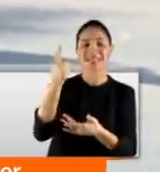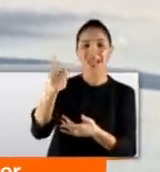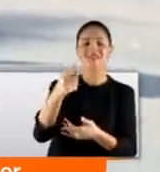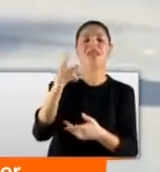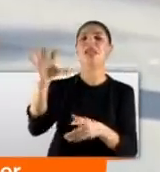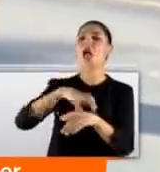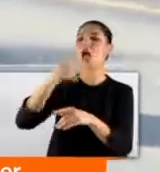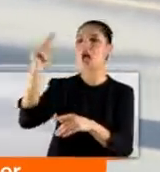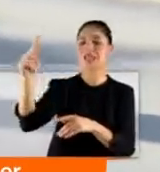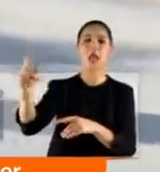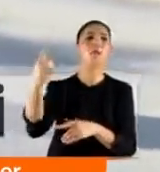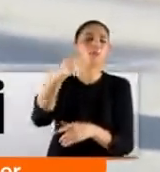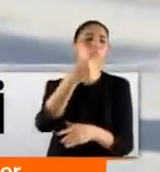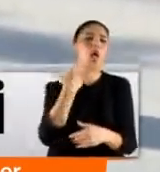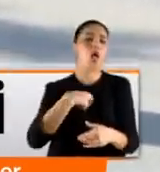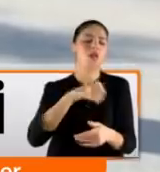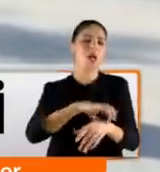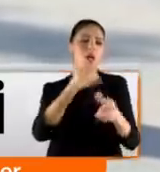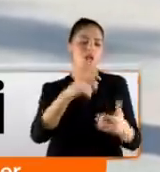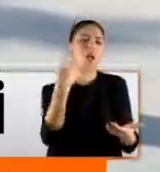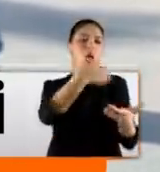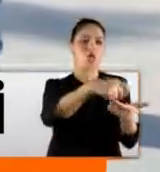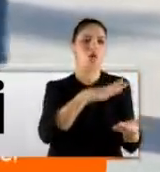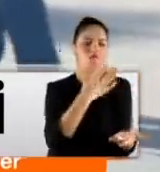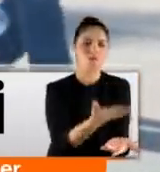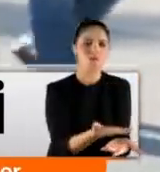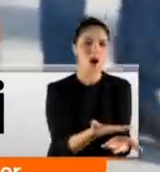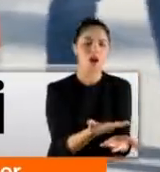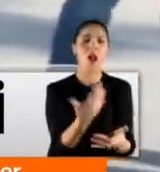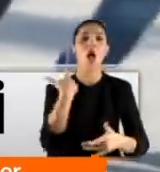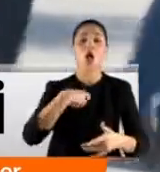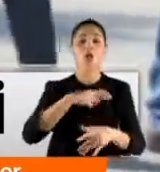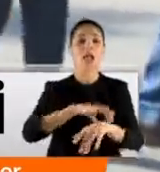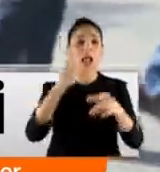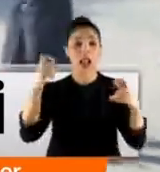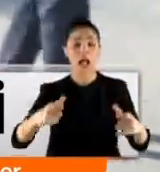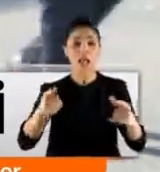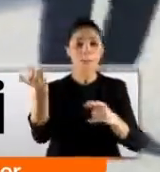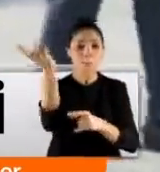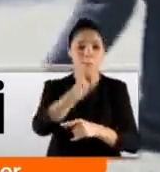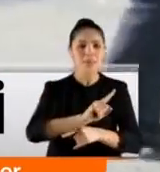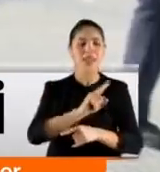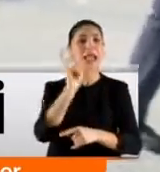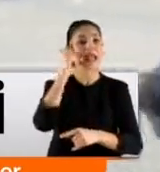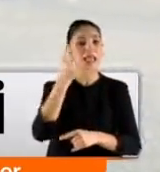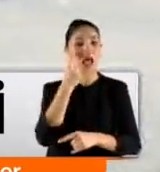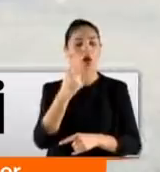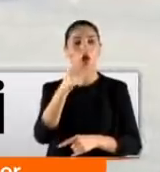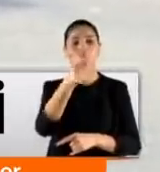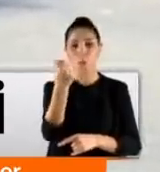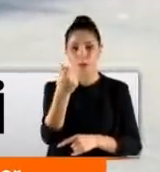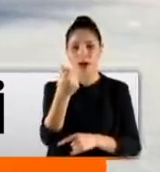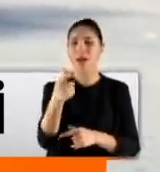hasta yerine bu ücreti zaten özel hastaneye ödüyor ama özel hastaneler bir kez daha iddiaya göre o